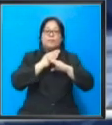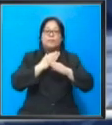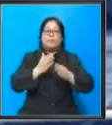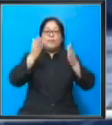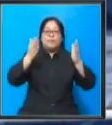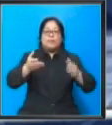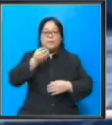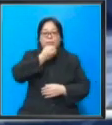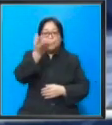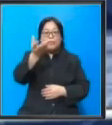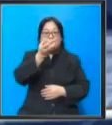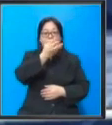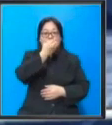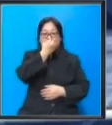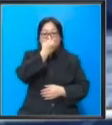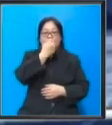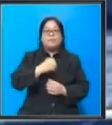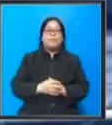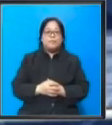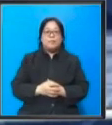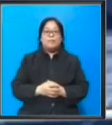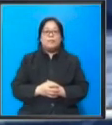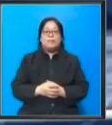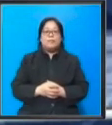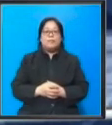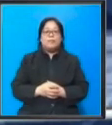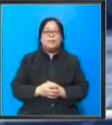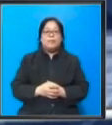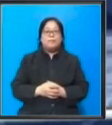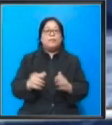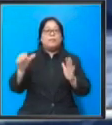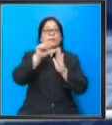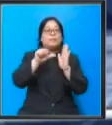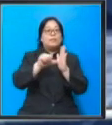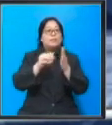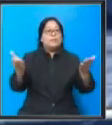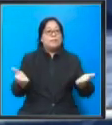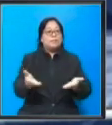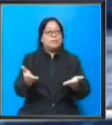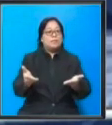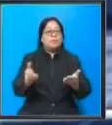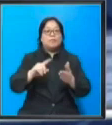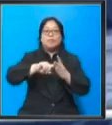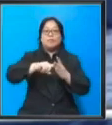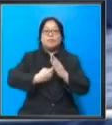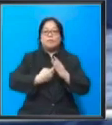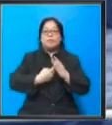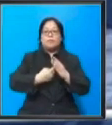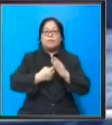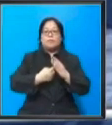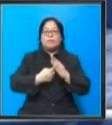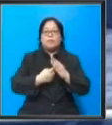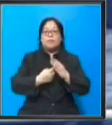pemberi maklumat ataupun awise browse akta ini telah berkuasa sejak